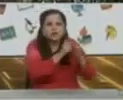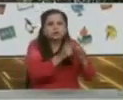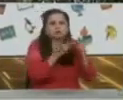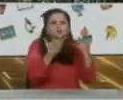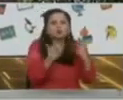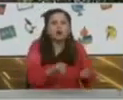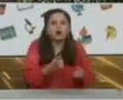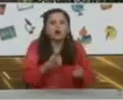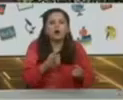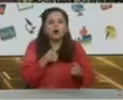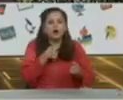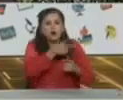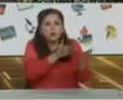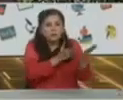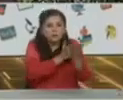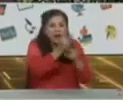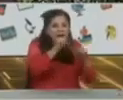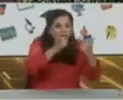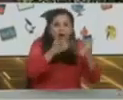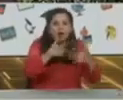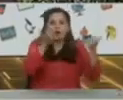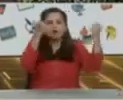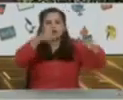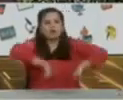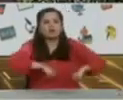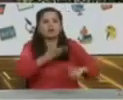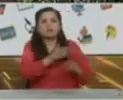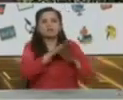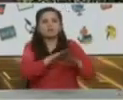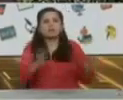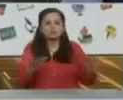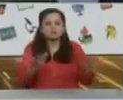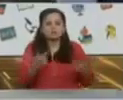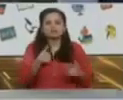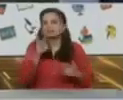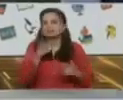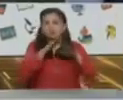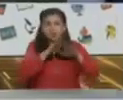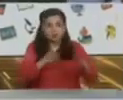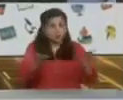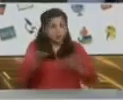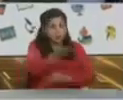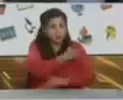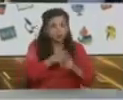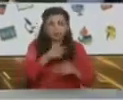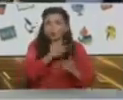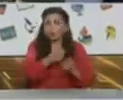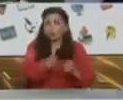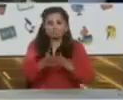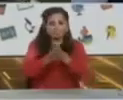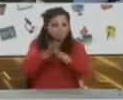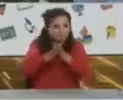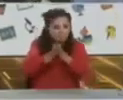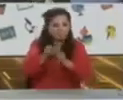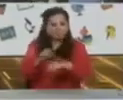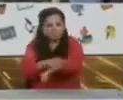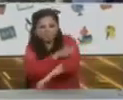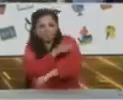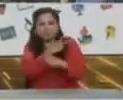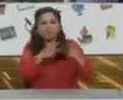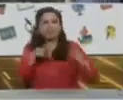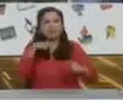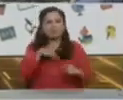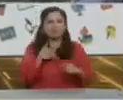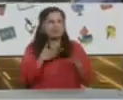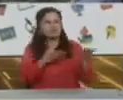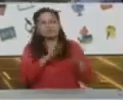हैं तो ये कहने लगते हैं कि बच्चों में मोटिवेशन और इंस्पिरेशन की कमी